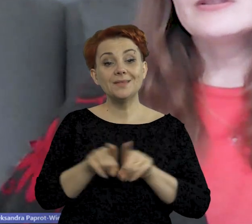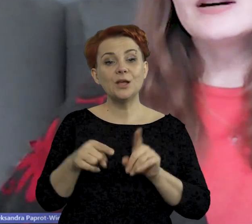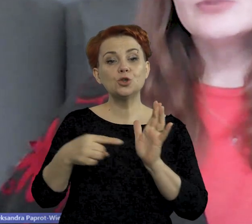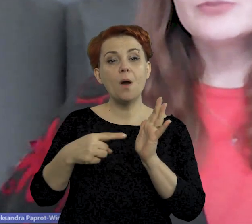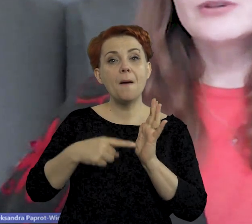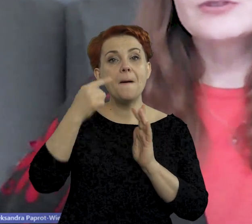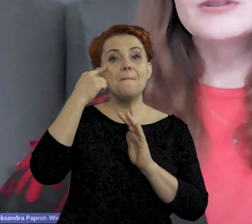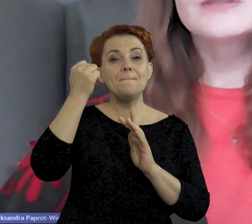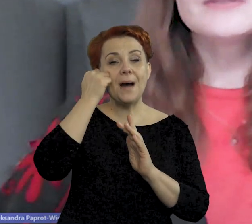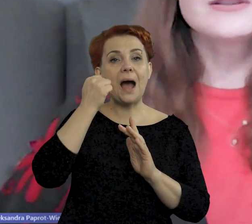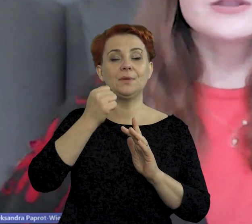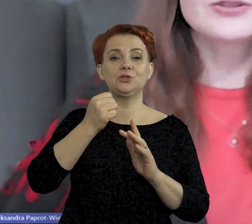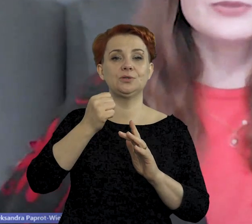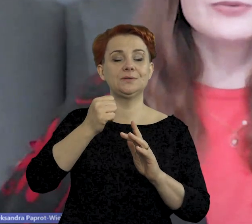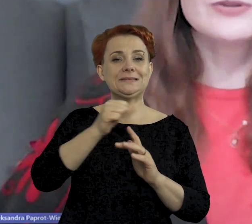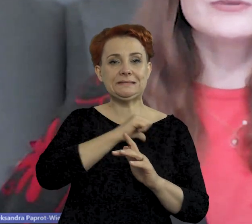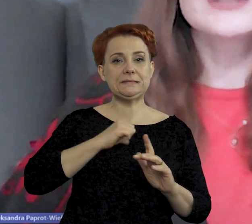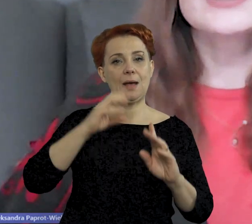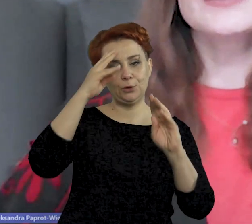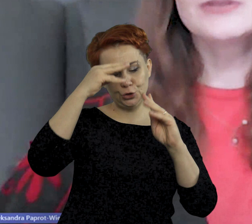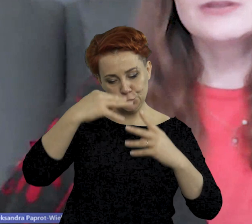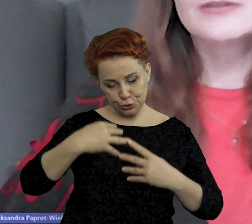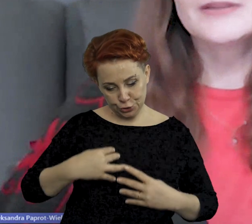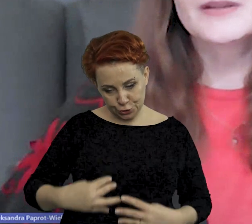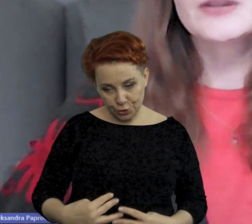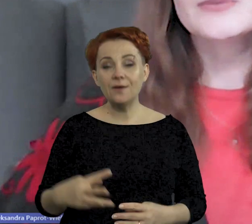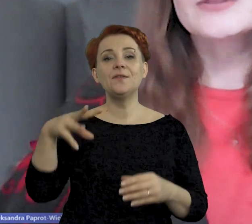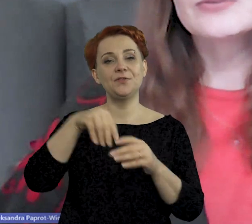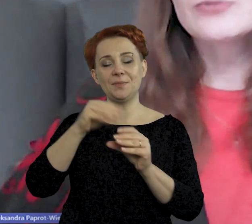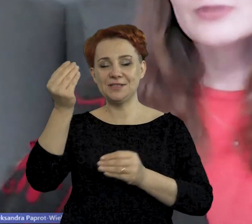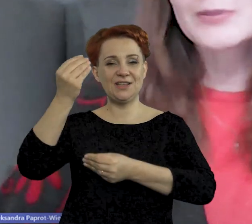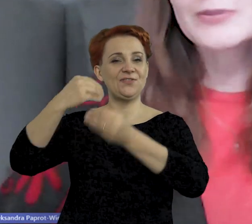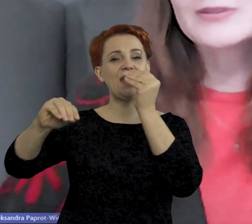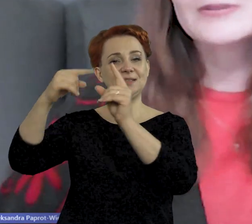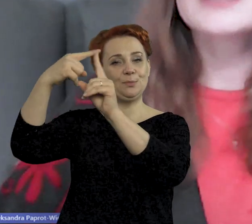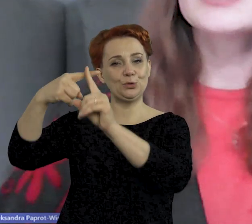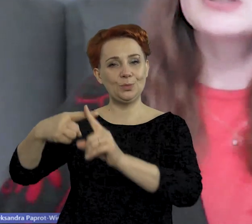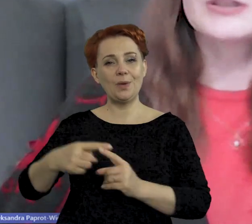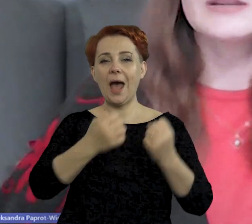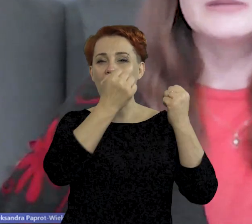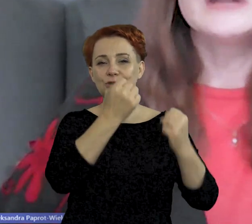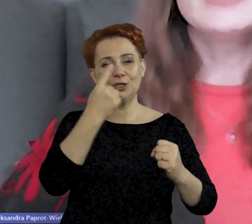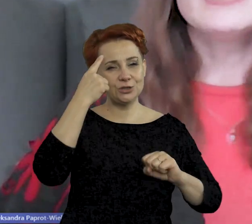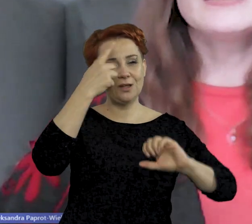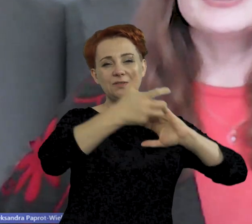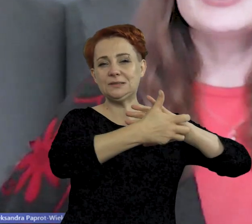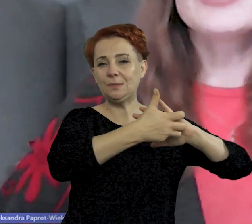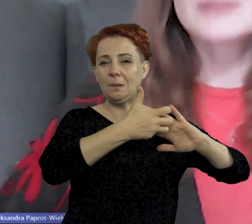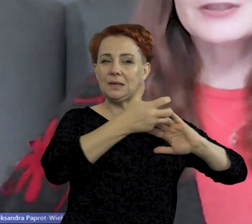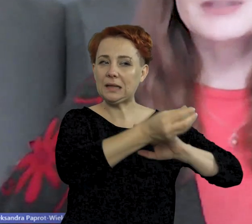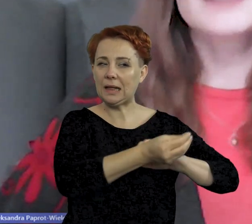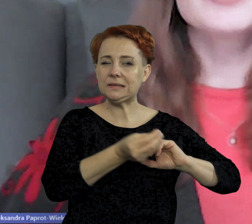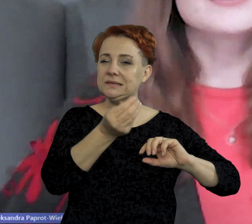pamięci autobiograficznej zwykle też dominują zdarzenia pozytywne. Natomiast do tych trudnych wspomnień zwykle ciężej nam